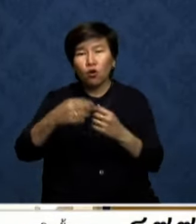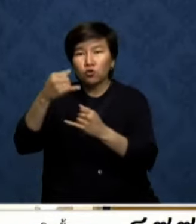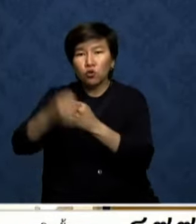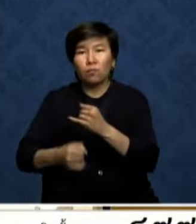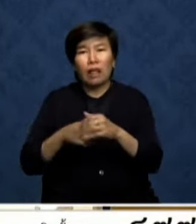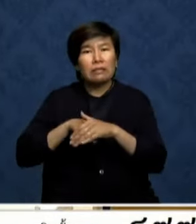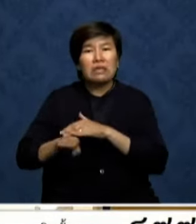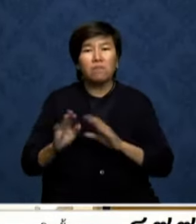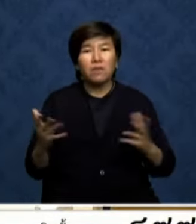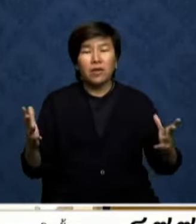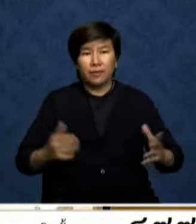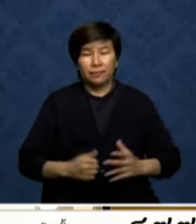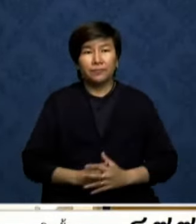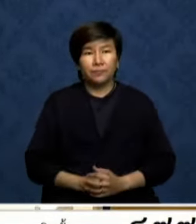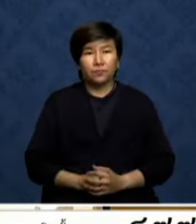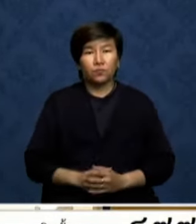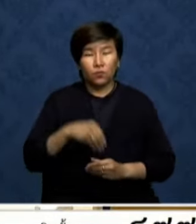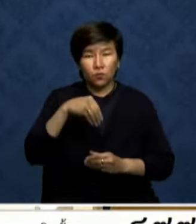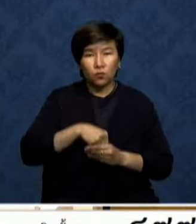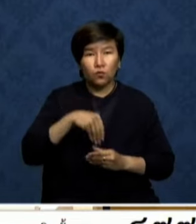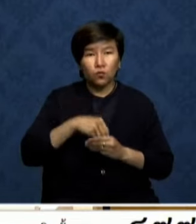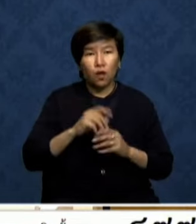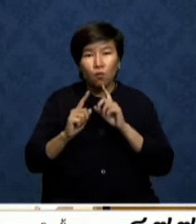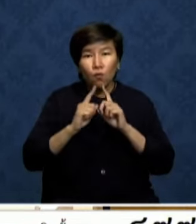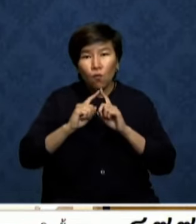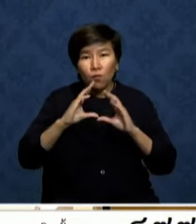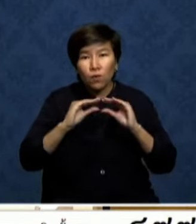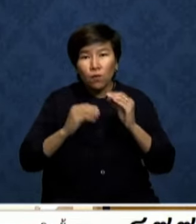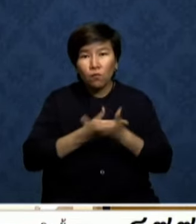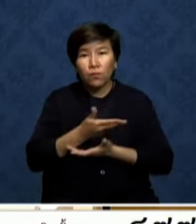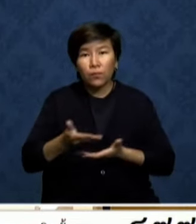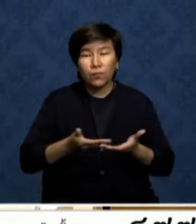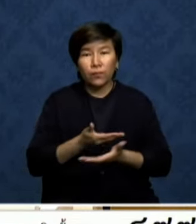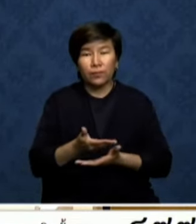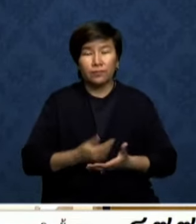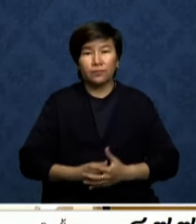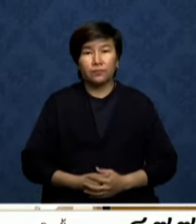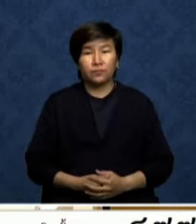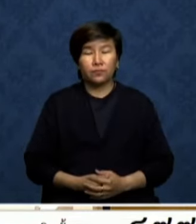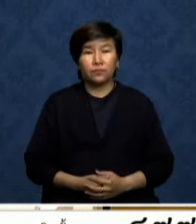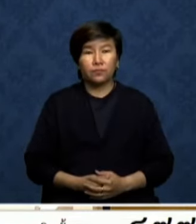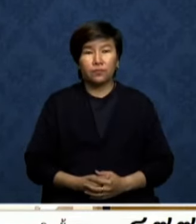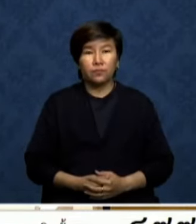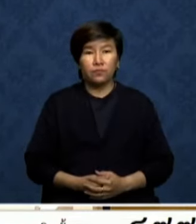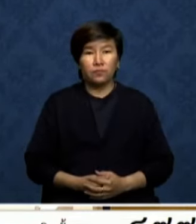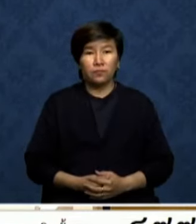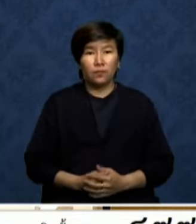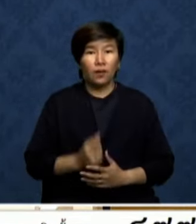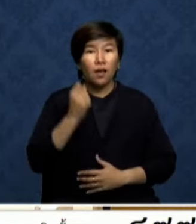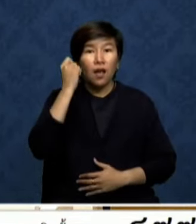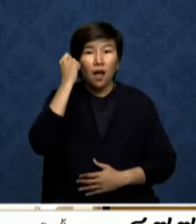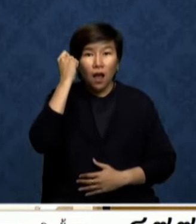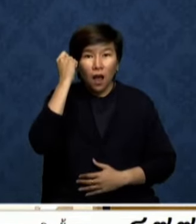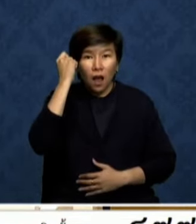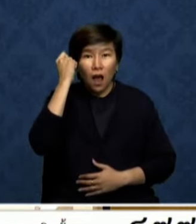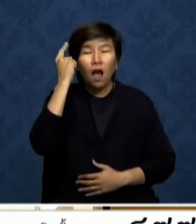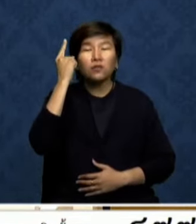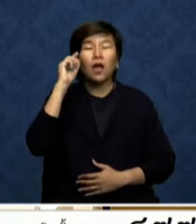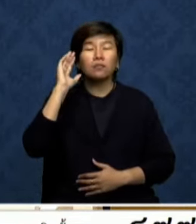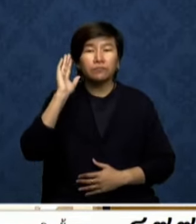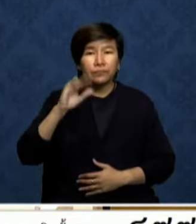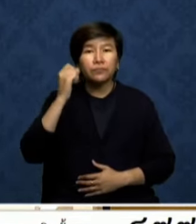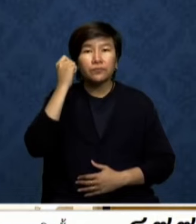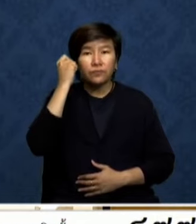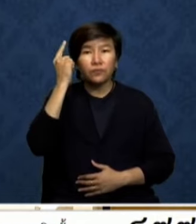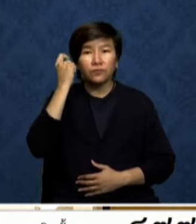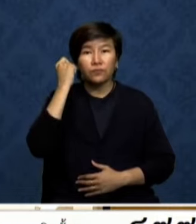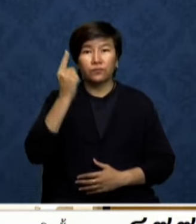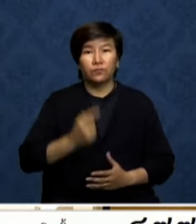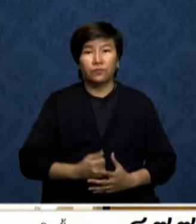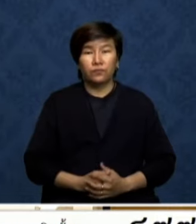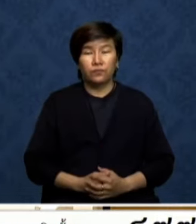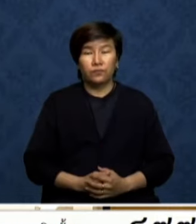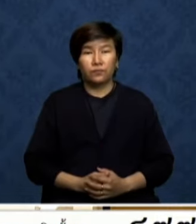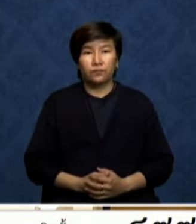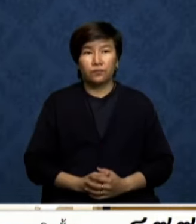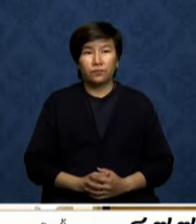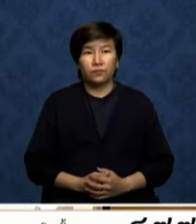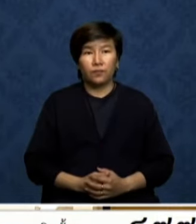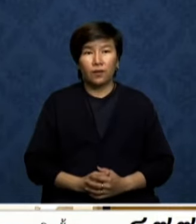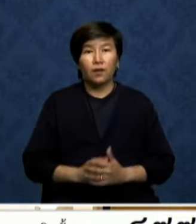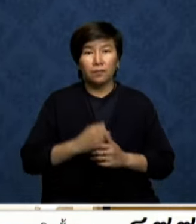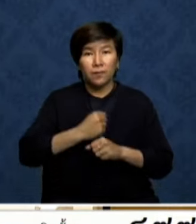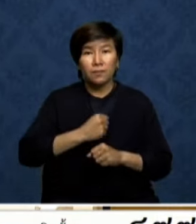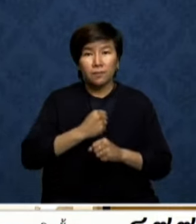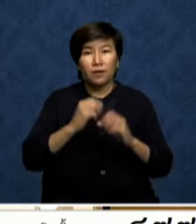บ